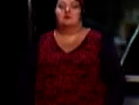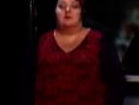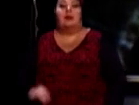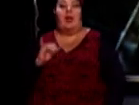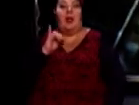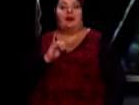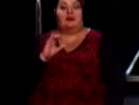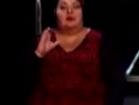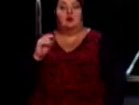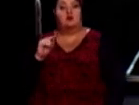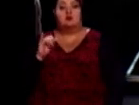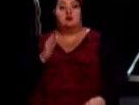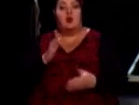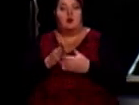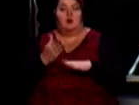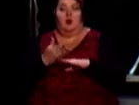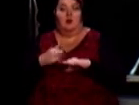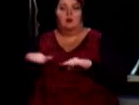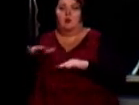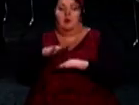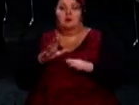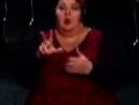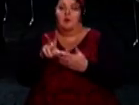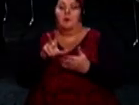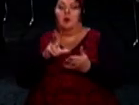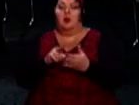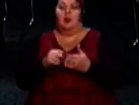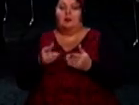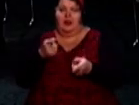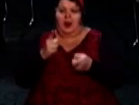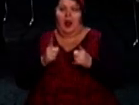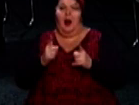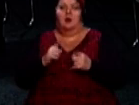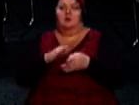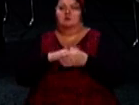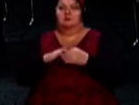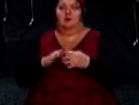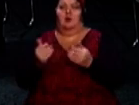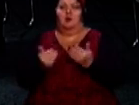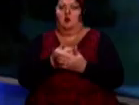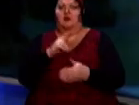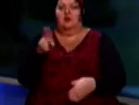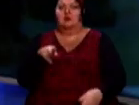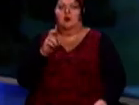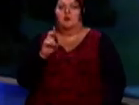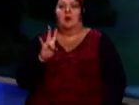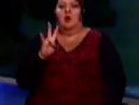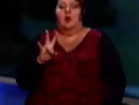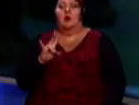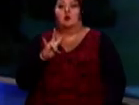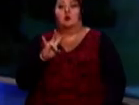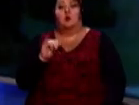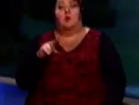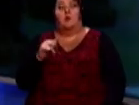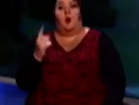Ірина Станіславівна, чи є на Полтавщині приклади реального втілення нових державних будівельних норм і які саме? Ну, по-перше,